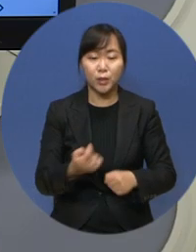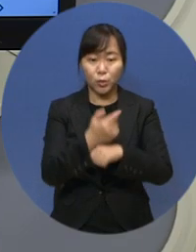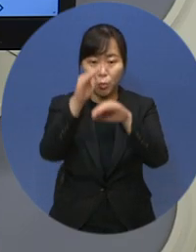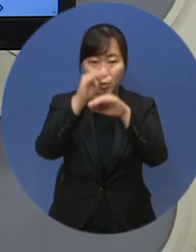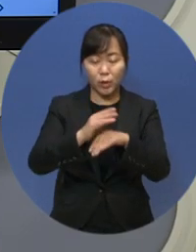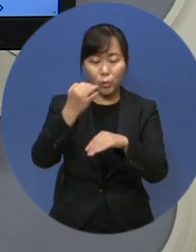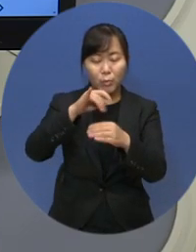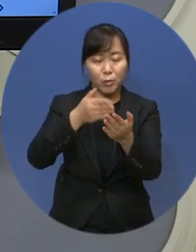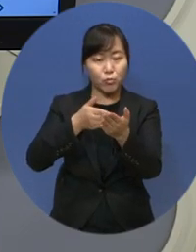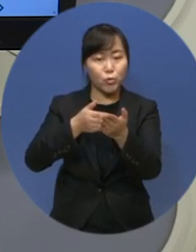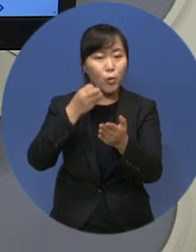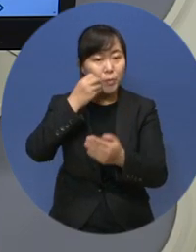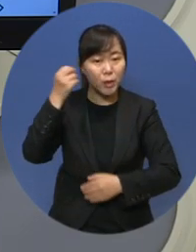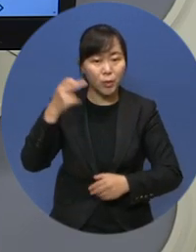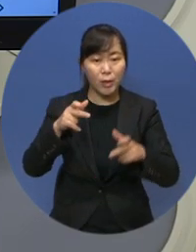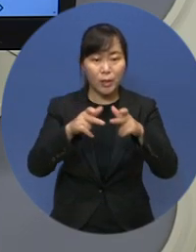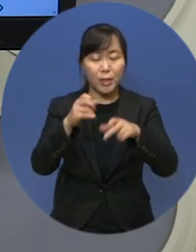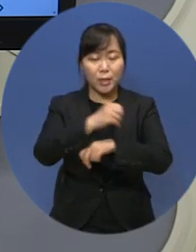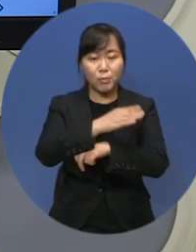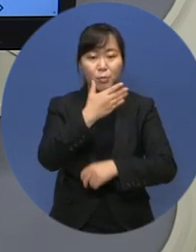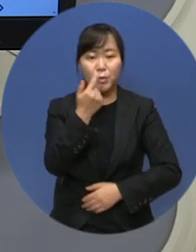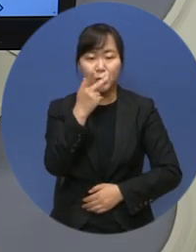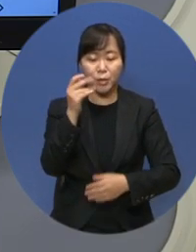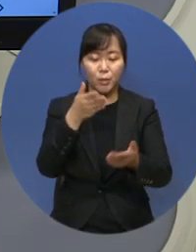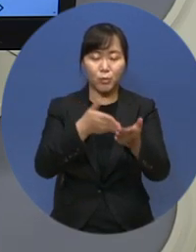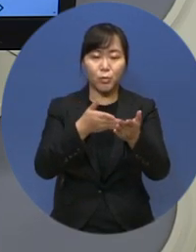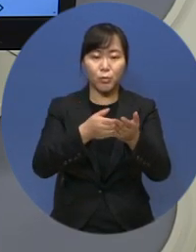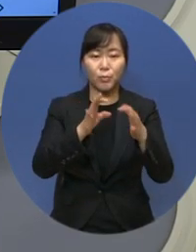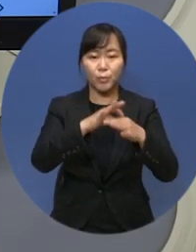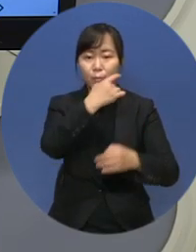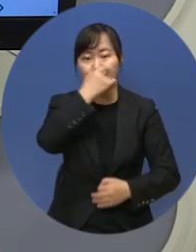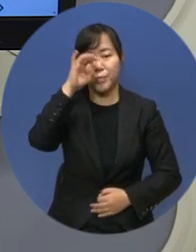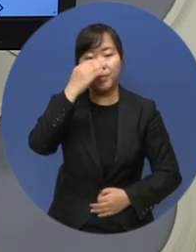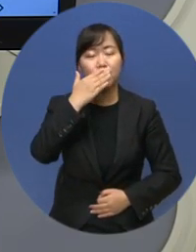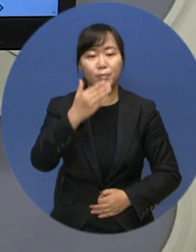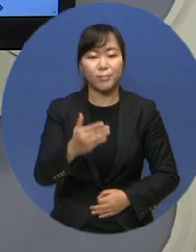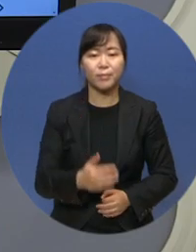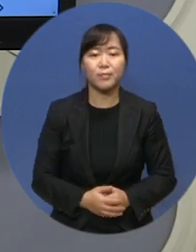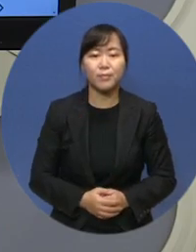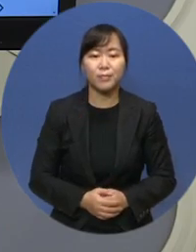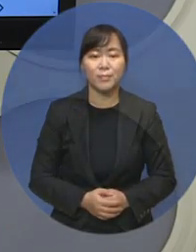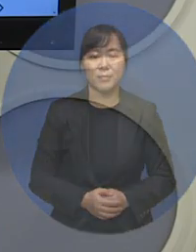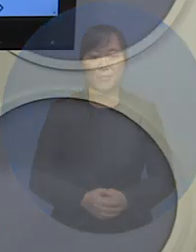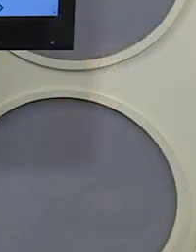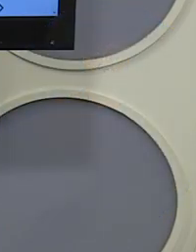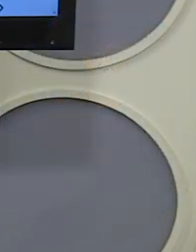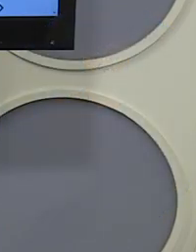이밖에 자세한 사항은 10편 수 홈페이지와 장애인 신문 복지 탭이 뉴스를 통해 확인할 수 있습니다